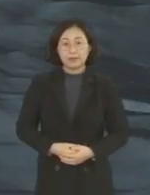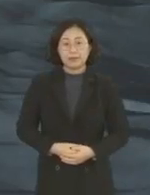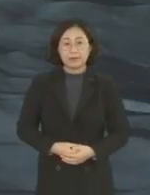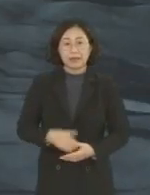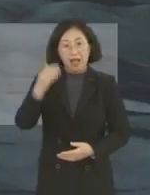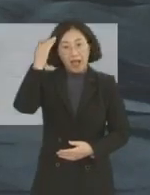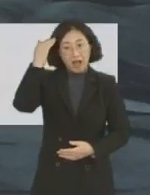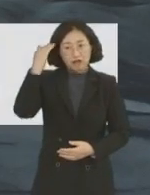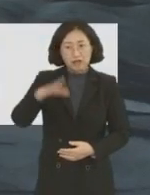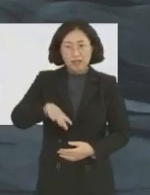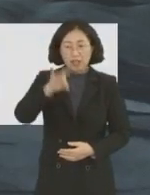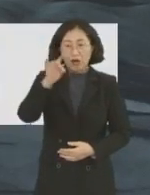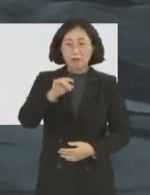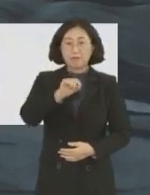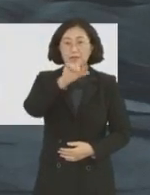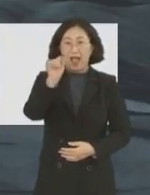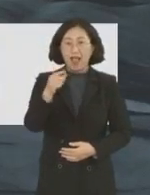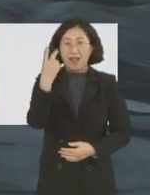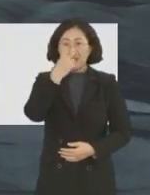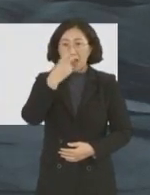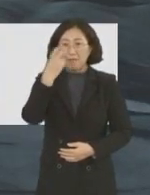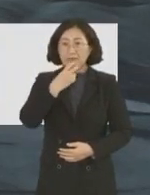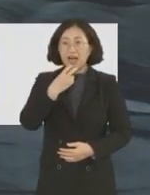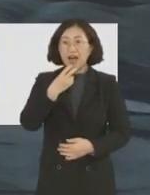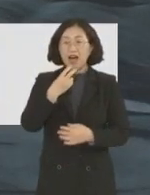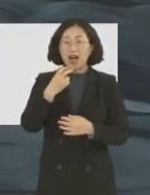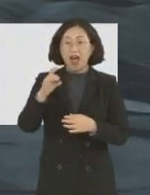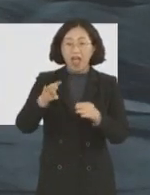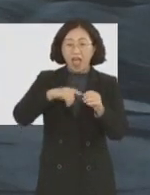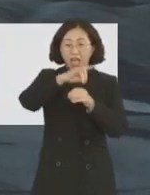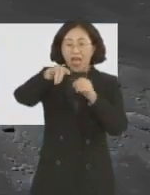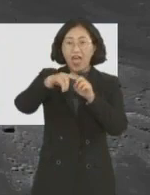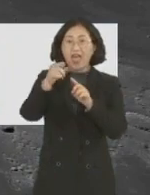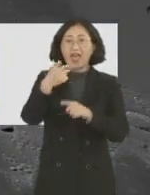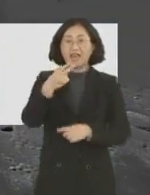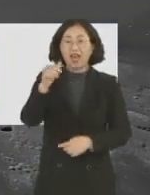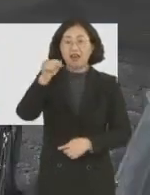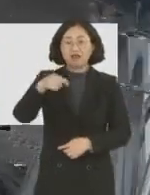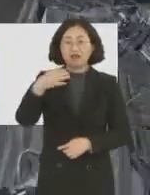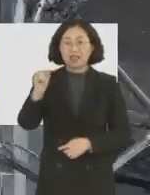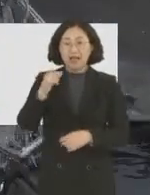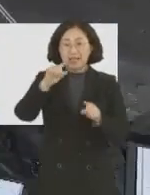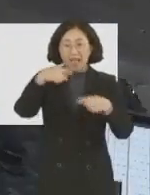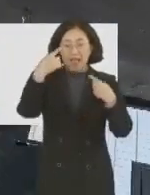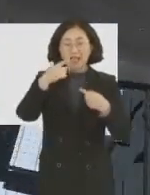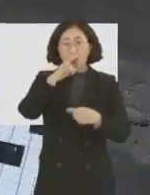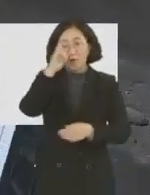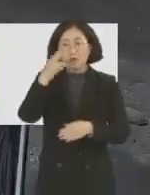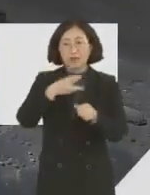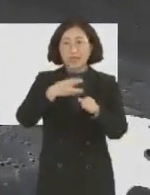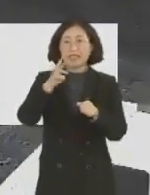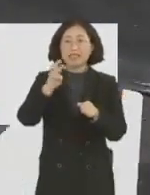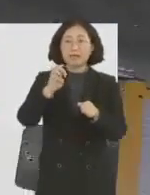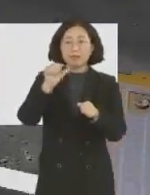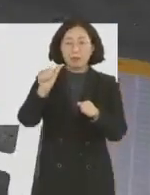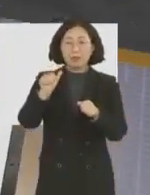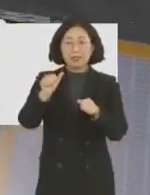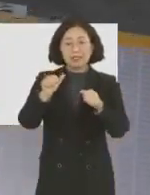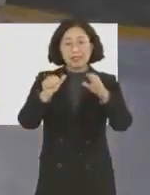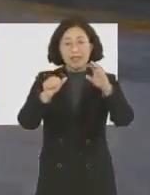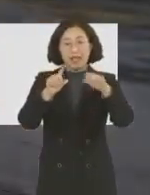우리나라 최초의 달 탐사 궤도선 다누리가 새해 첫날 오후 3시 54분 달산공